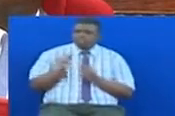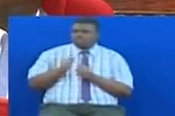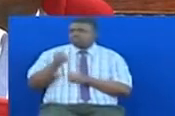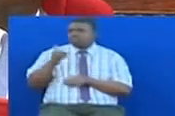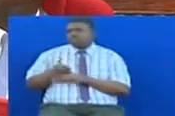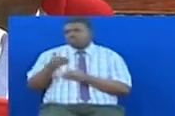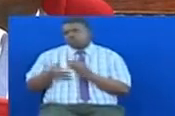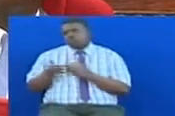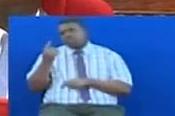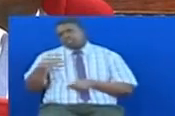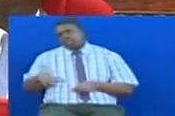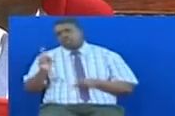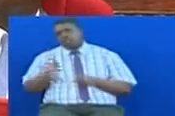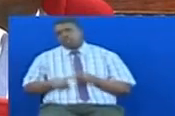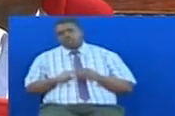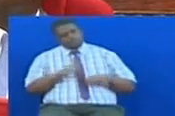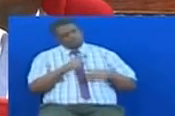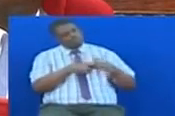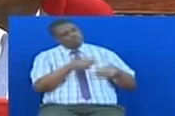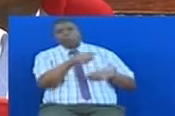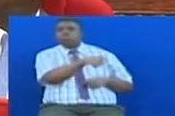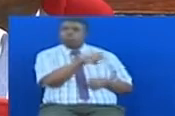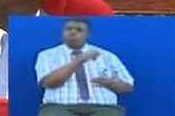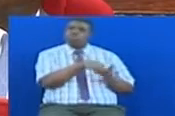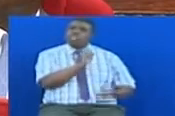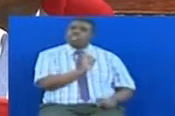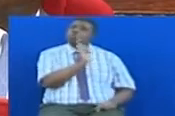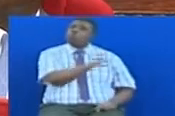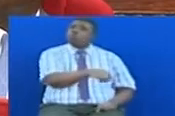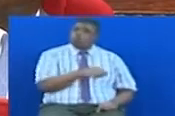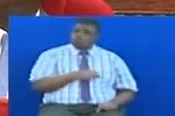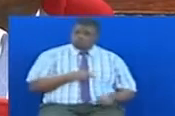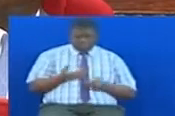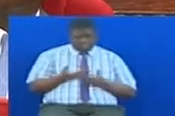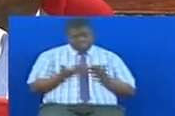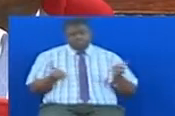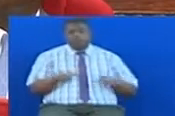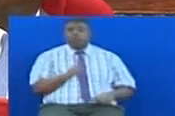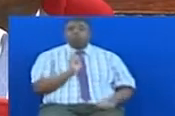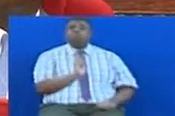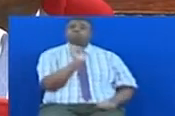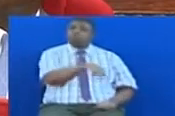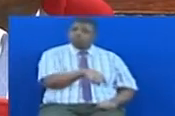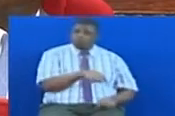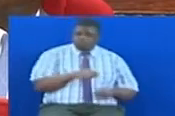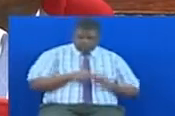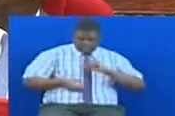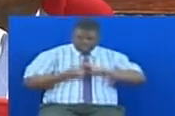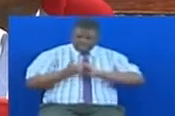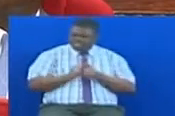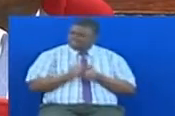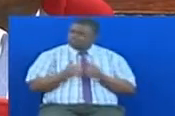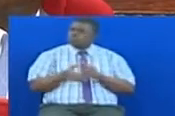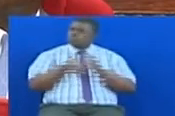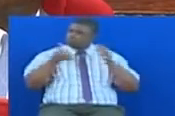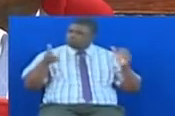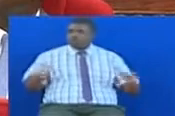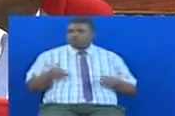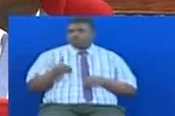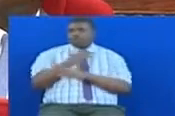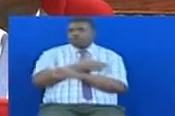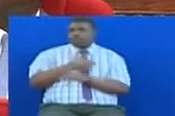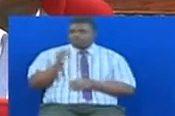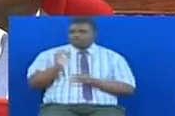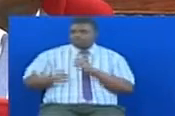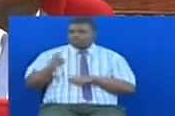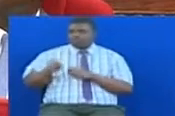sawa, lakini mradi ule una faida au una sababu? Ni tatizo kubwa sana mheshimiwa naibu spika. Baada ya mchango huo, naunga